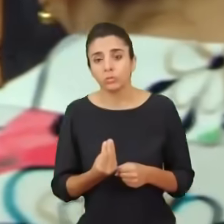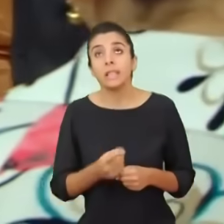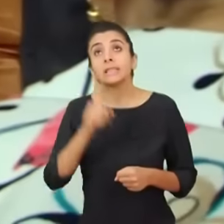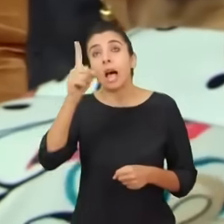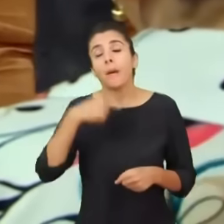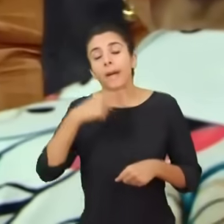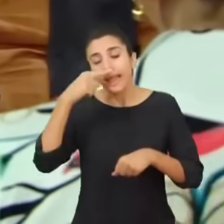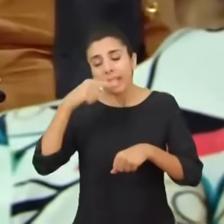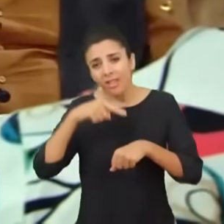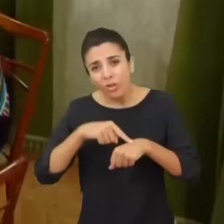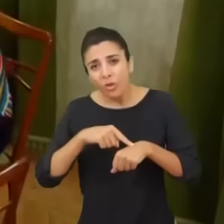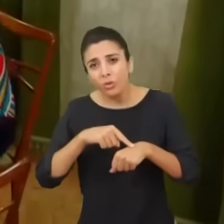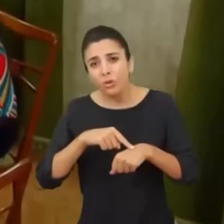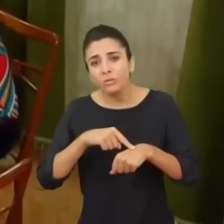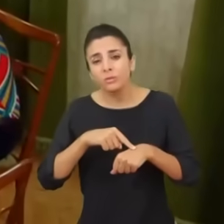Sana inandım.